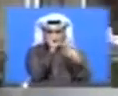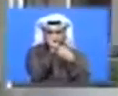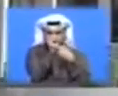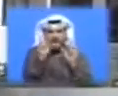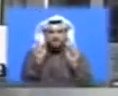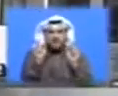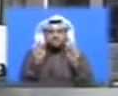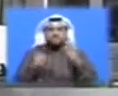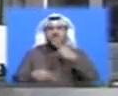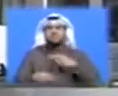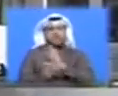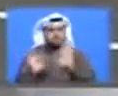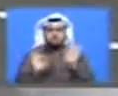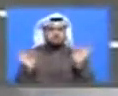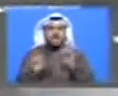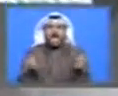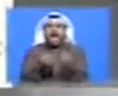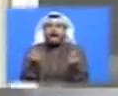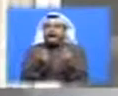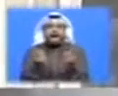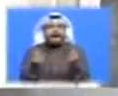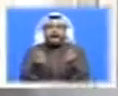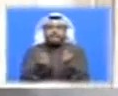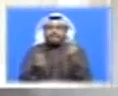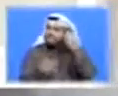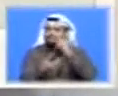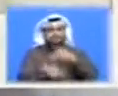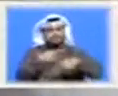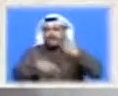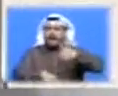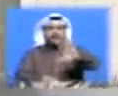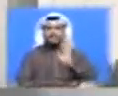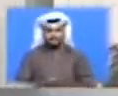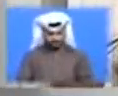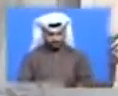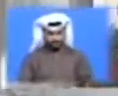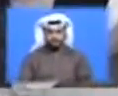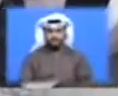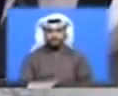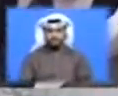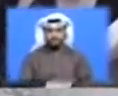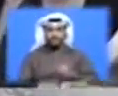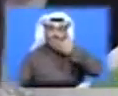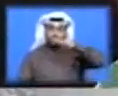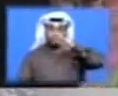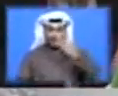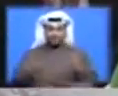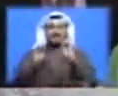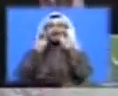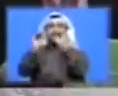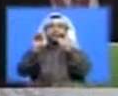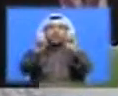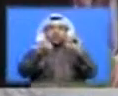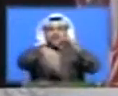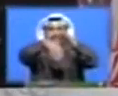الفيروس بأنه موسمي يحصل بشكل دائم في مثل هذه المواسم. احنا الان نحب نطمن فيما يخص